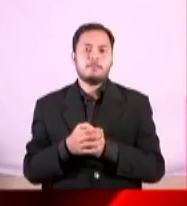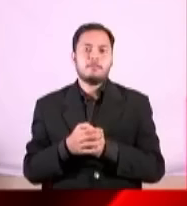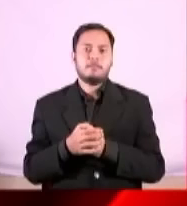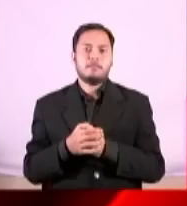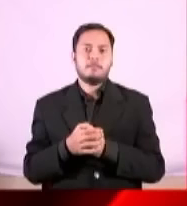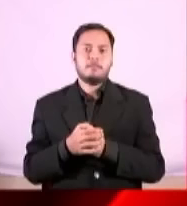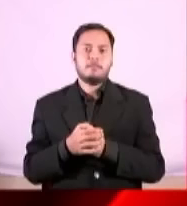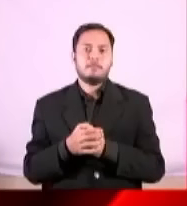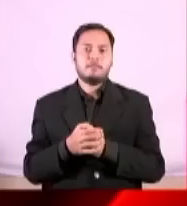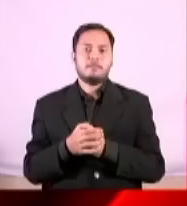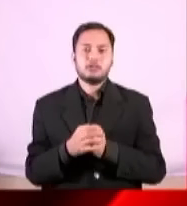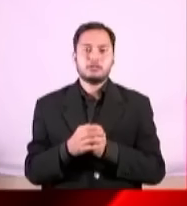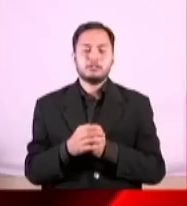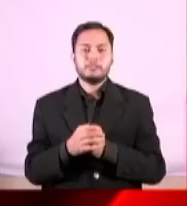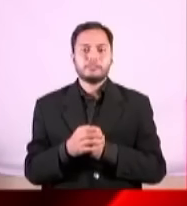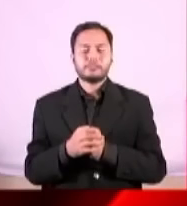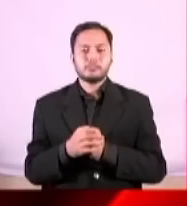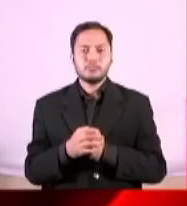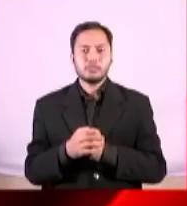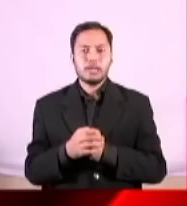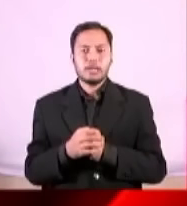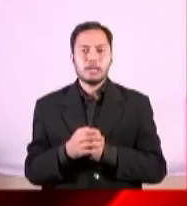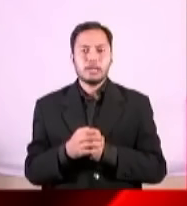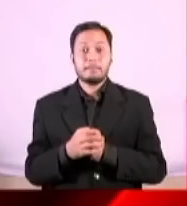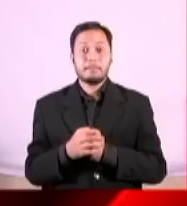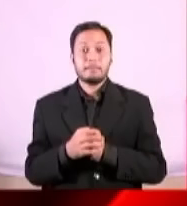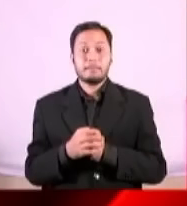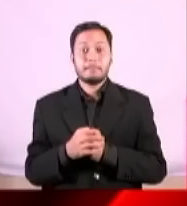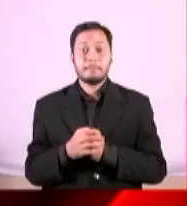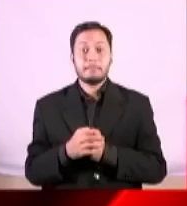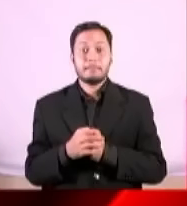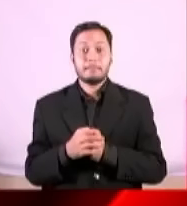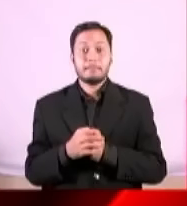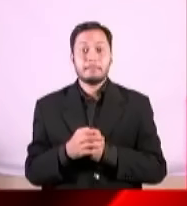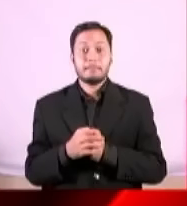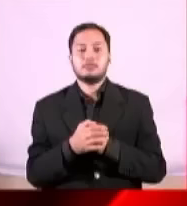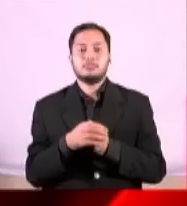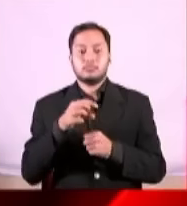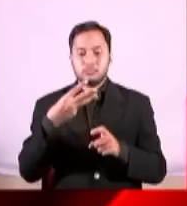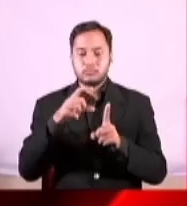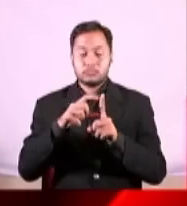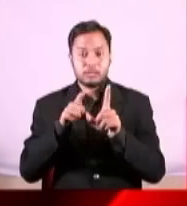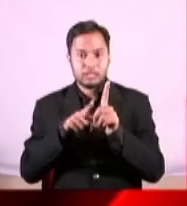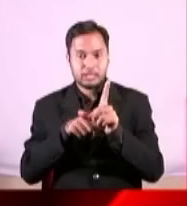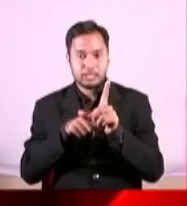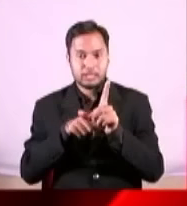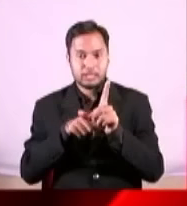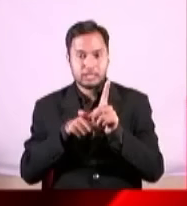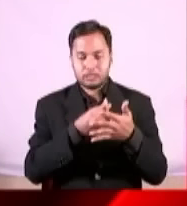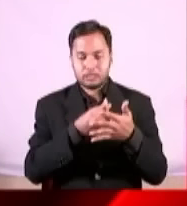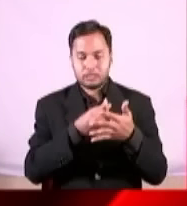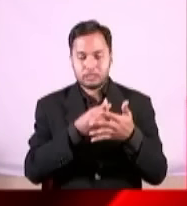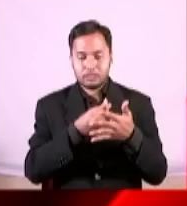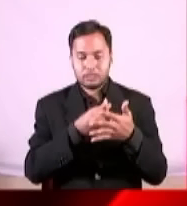Edi kami hitung-hitung pak Edi kami hitung-hitung dengan anggaran yang ada di provinsi sebenarnya Provinsi